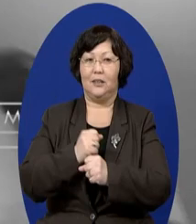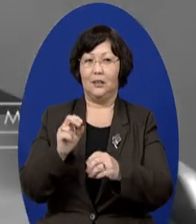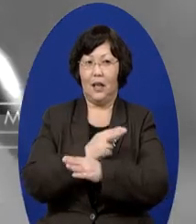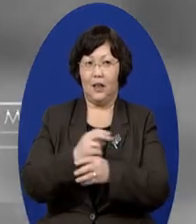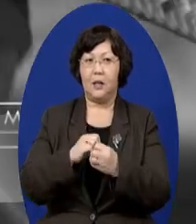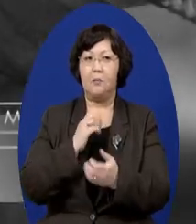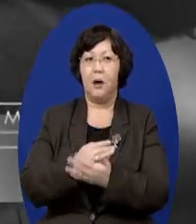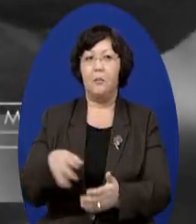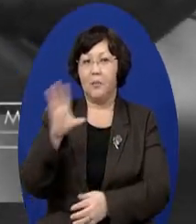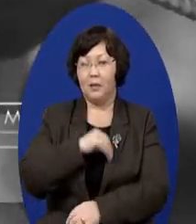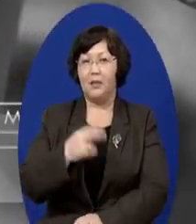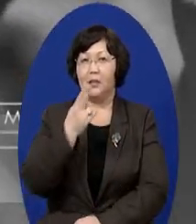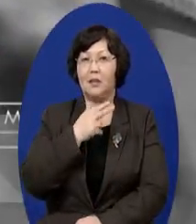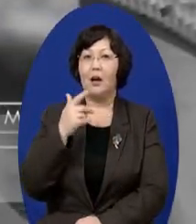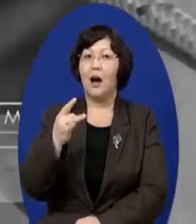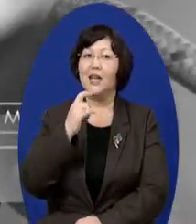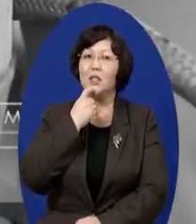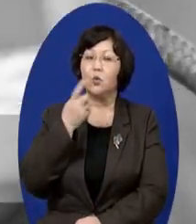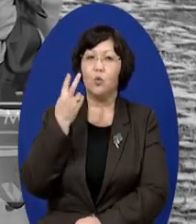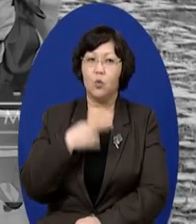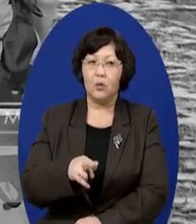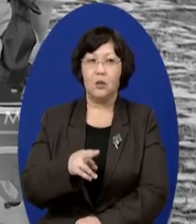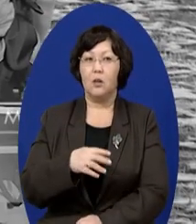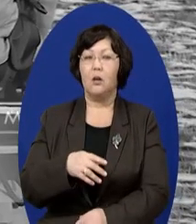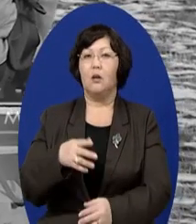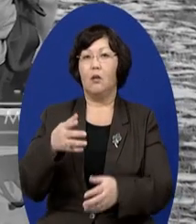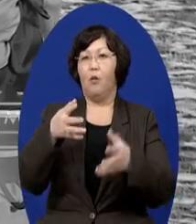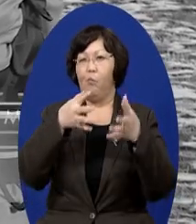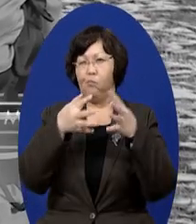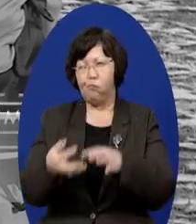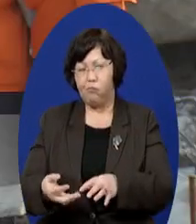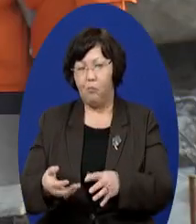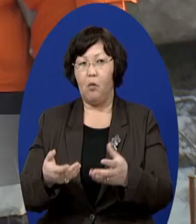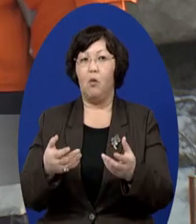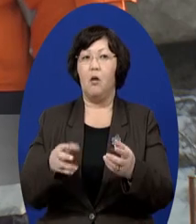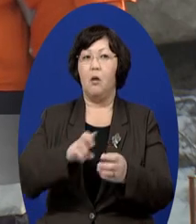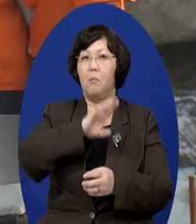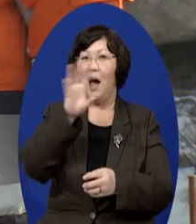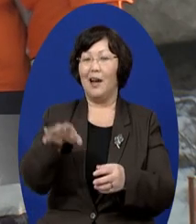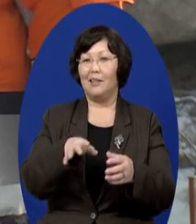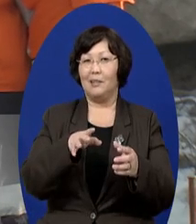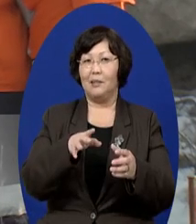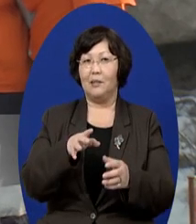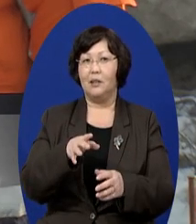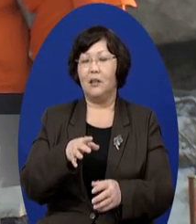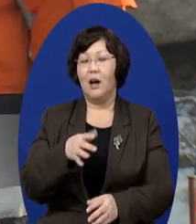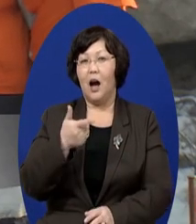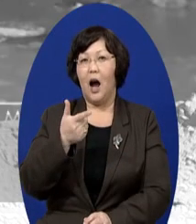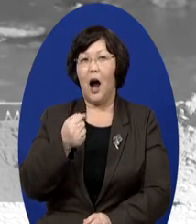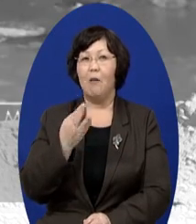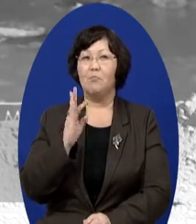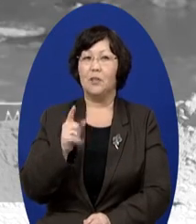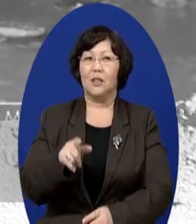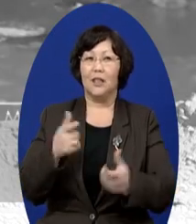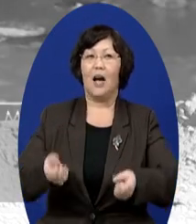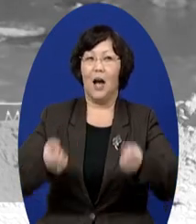Бид нар бол одоо цаг уурын хүнд нөхцөлд Муранг бас байгалийн бас давтагшгүй хүчин зүйлтэй болоо тулгардаг л даа.